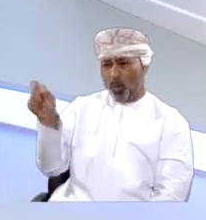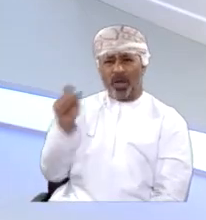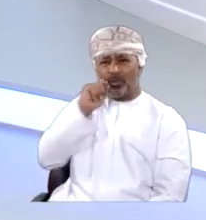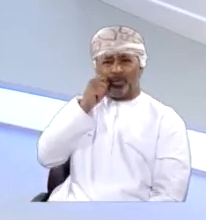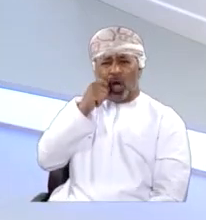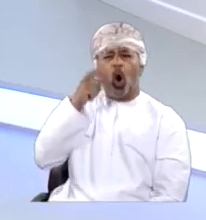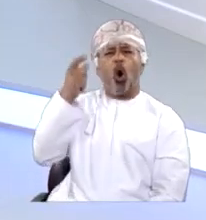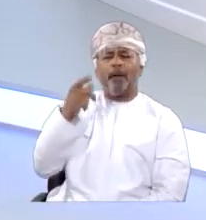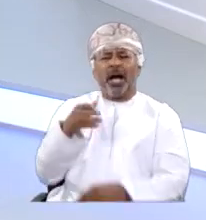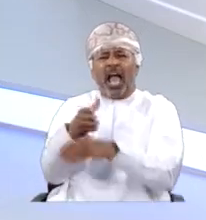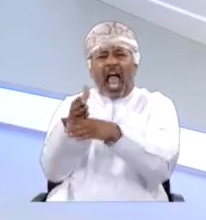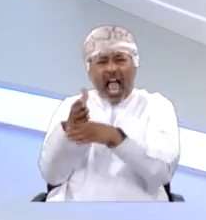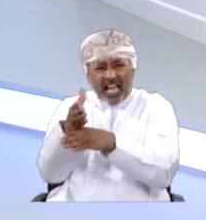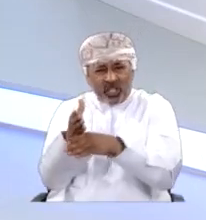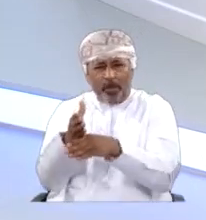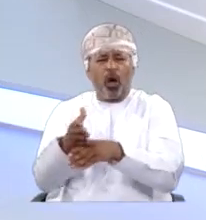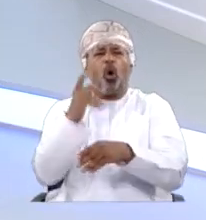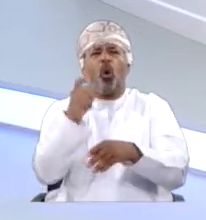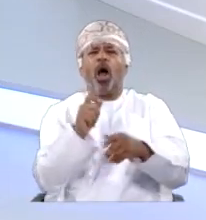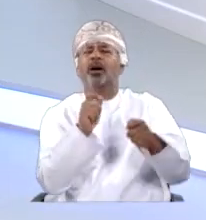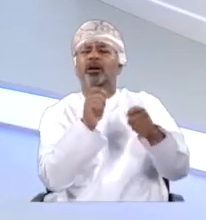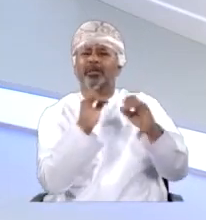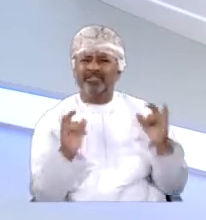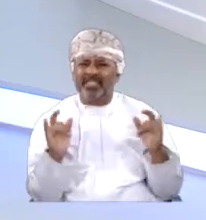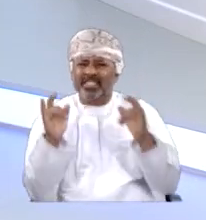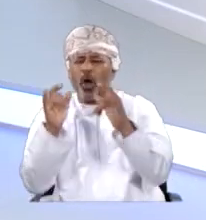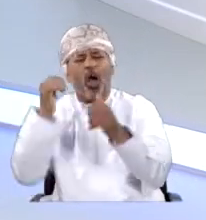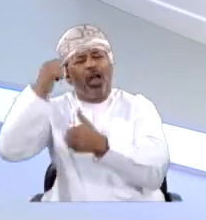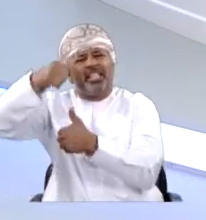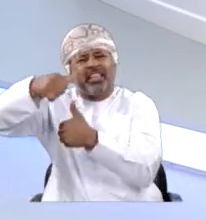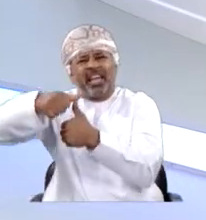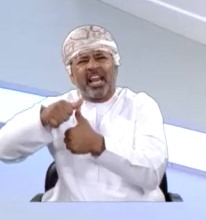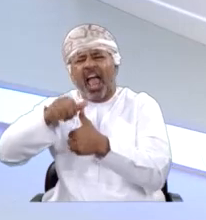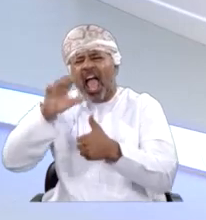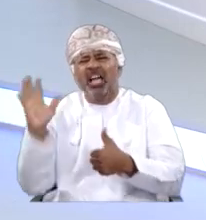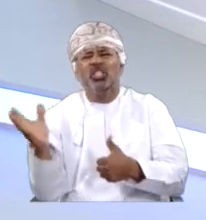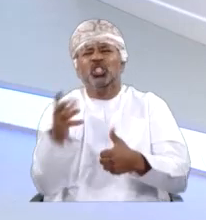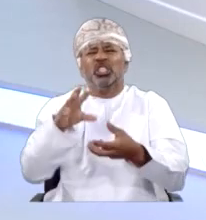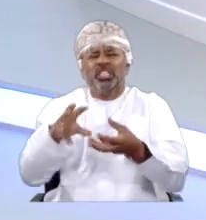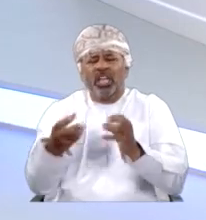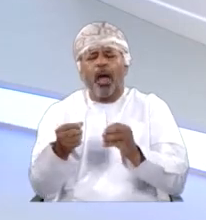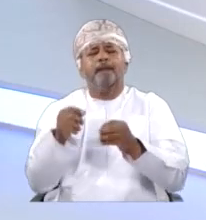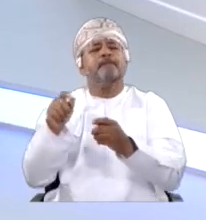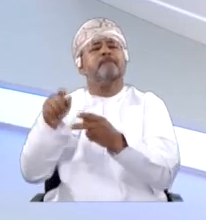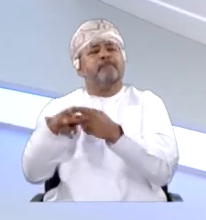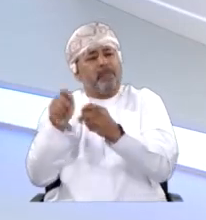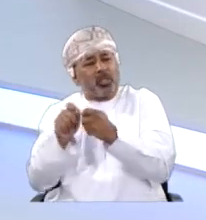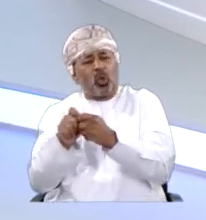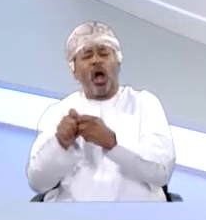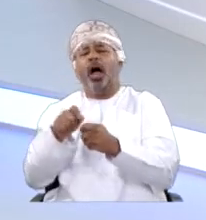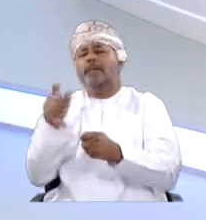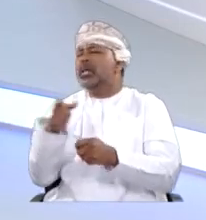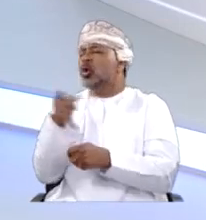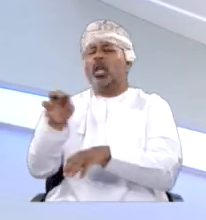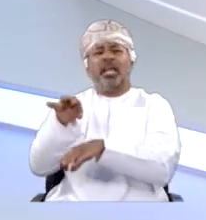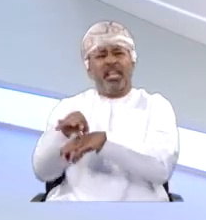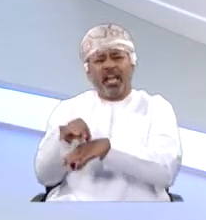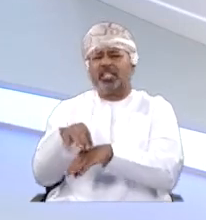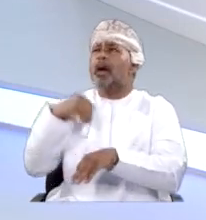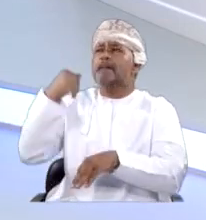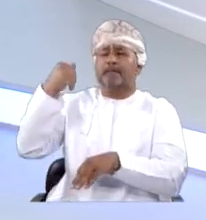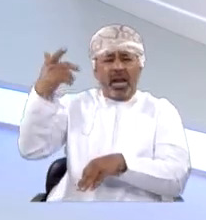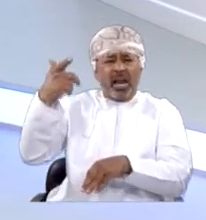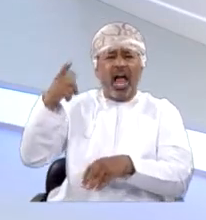معاد التدوير وقطع ديكور وتذكارات لأشياء مصنوعة في لبنان لسكان